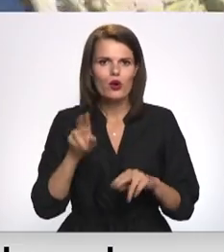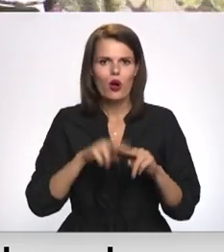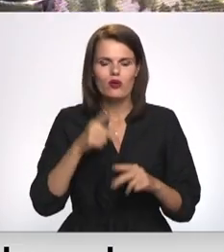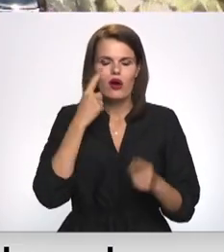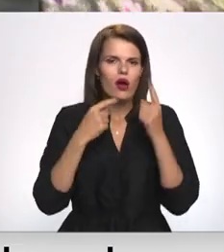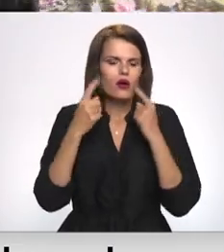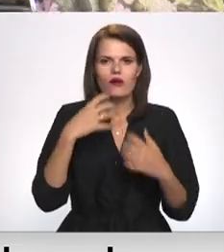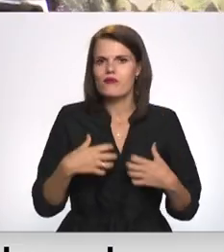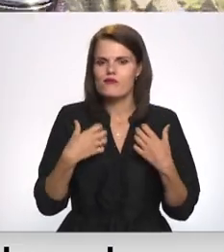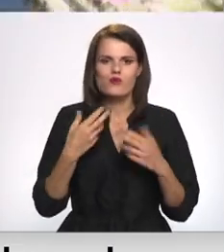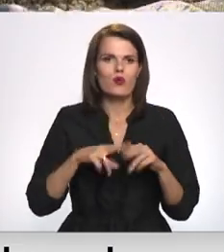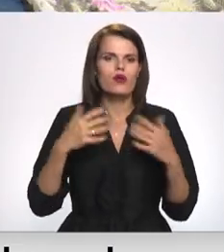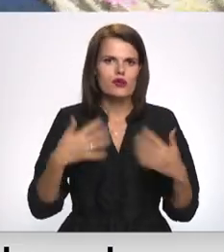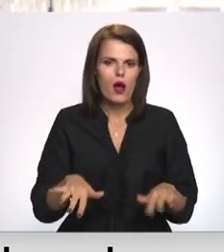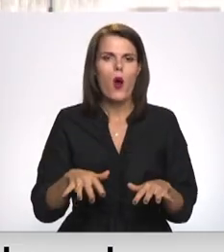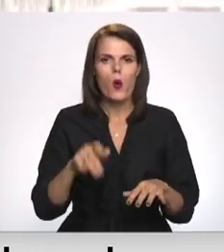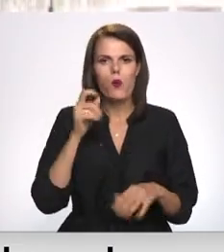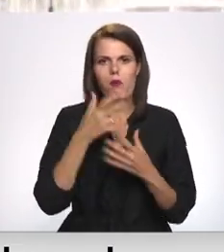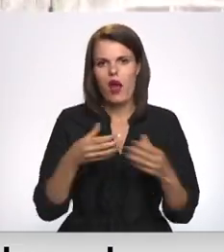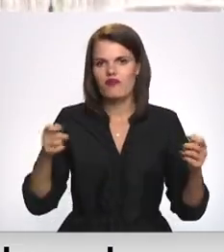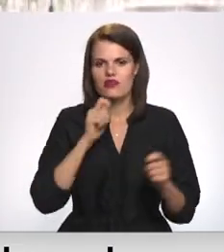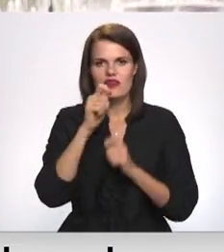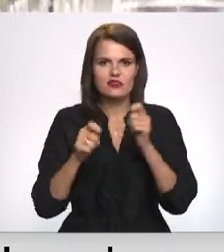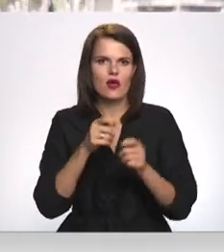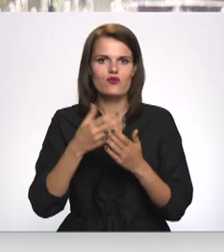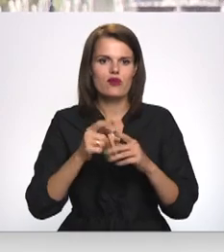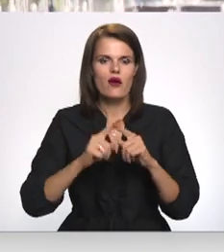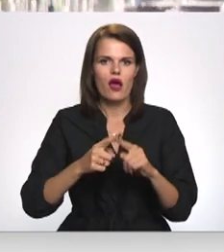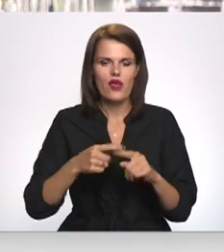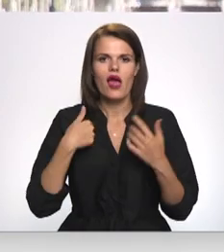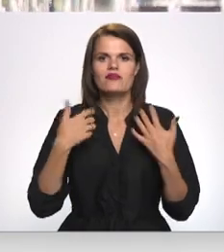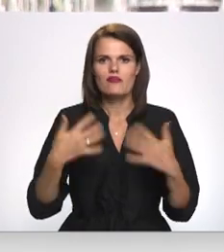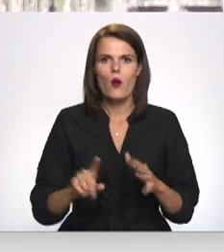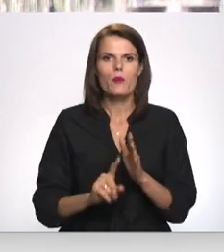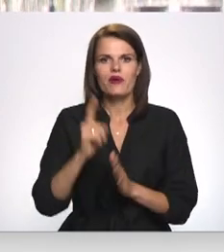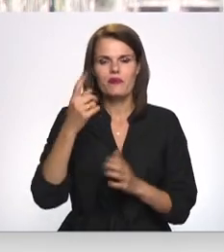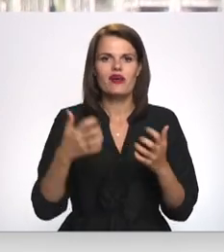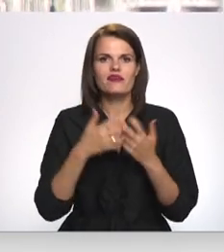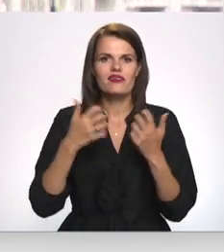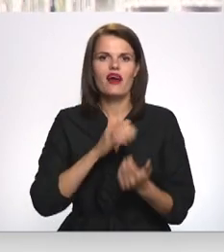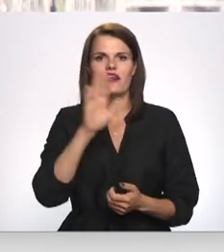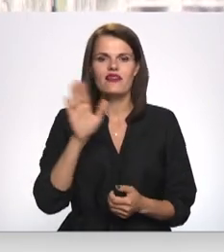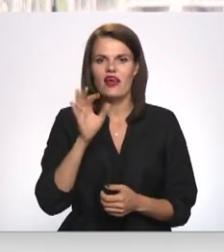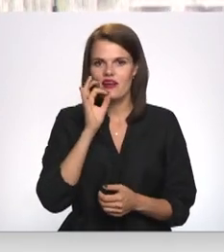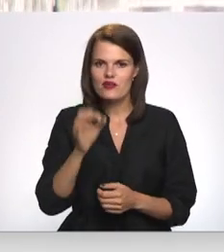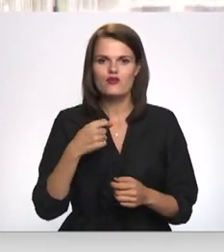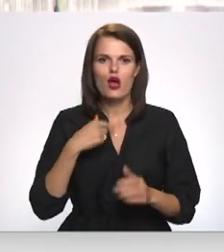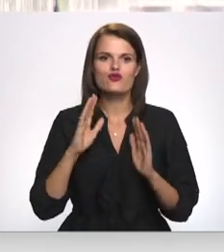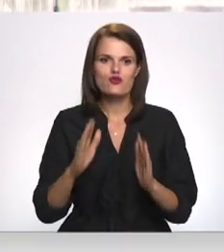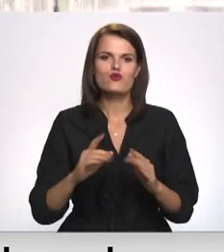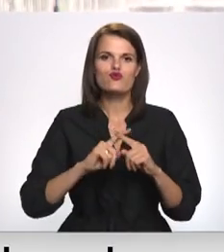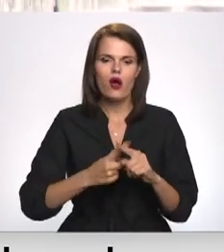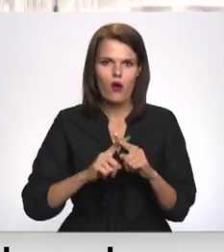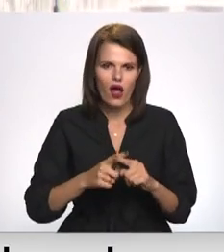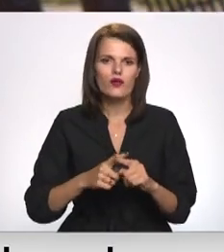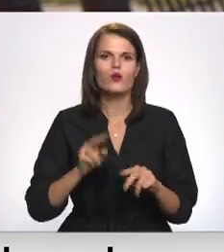pavasarī ziedoja savus adījumus. Jau pirmajās kara dienās es teicu, ka es adīšu zeķes. Un sūtīšu ar domu to siltumu sūtīt